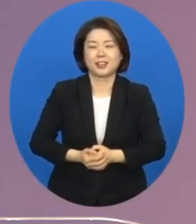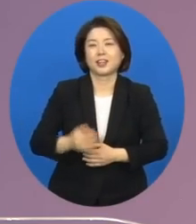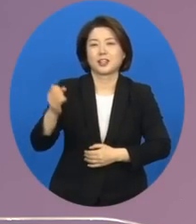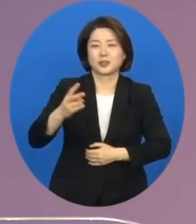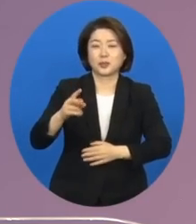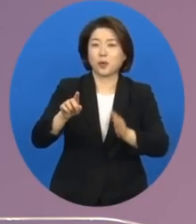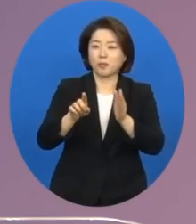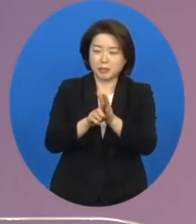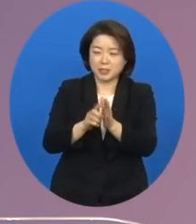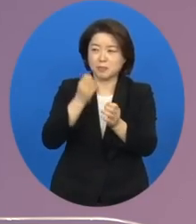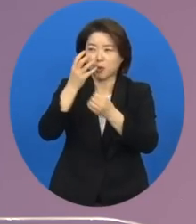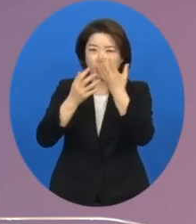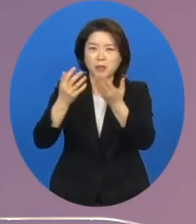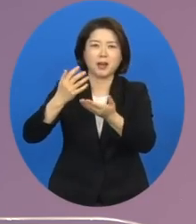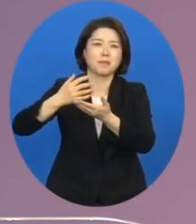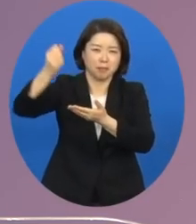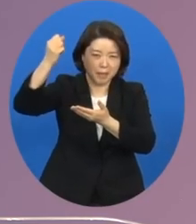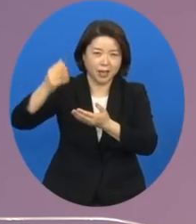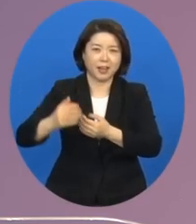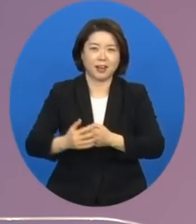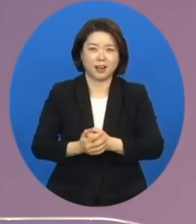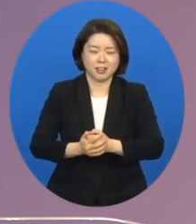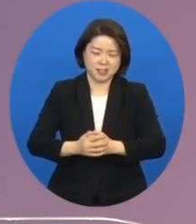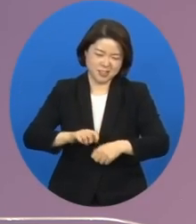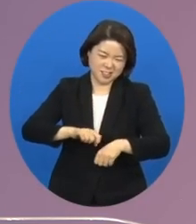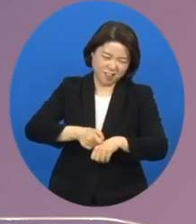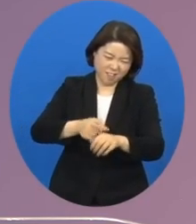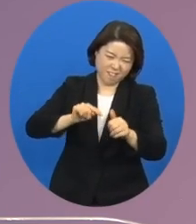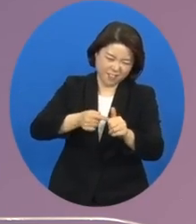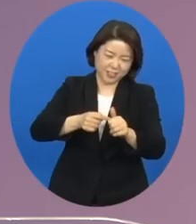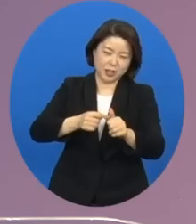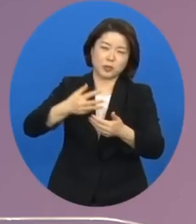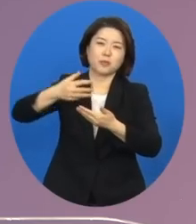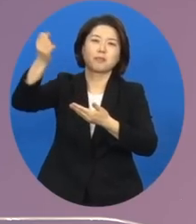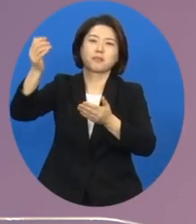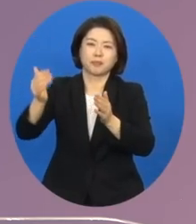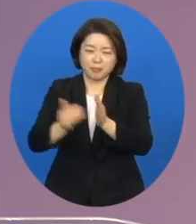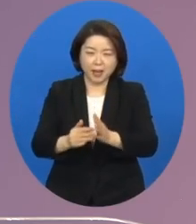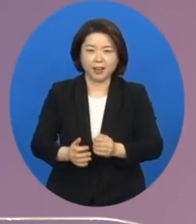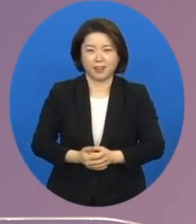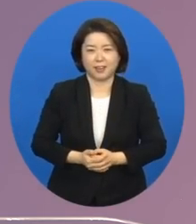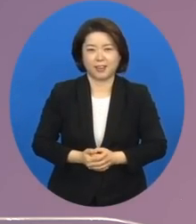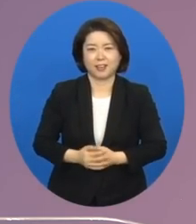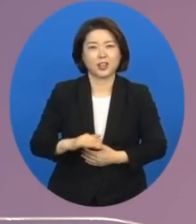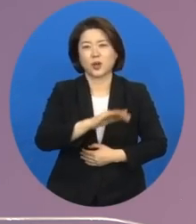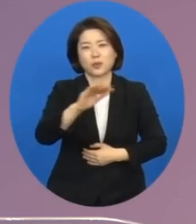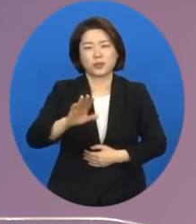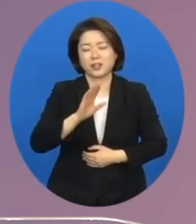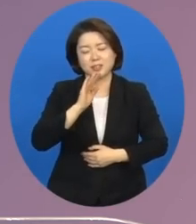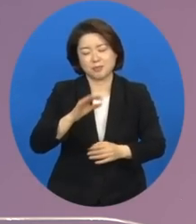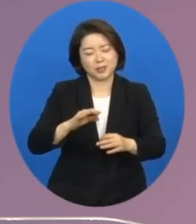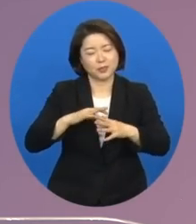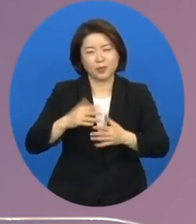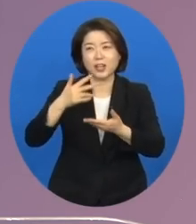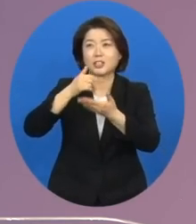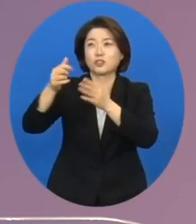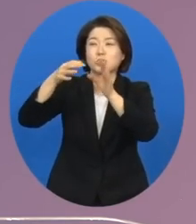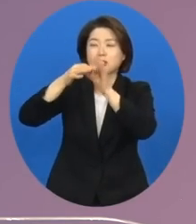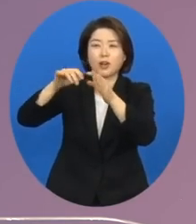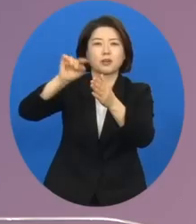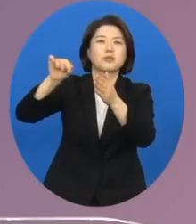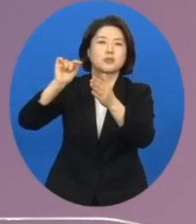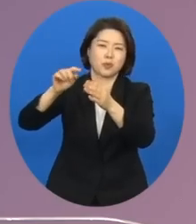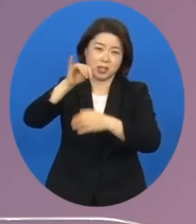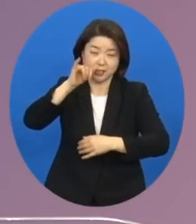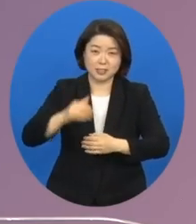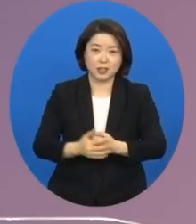믿음의 고백을 받아 내십니다 억지로라도 받아내세요 여러분 우리가 참 놀라운 주님과의 관계 가운데